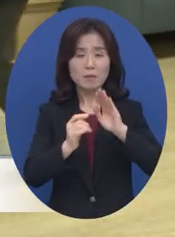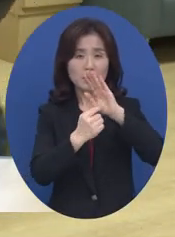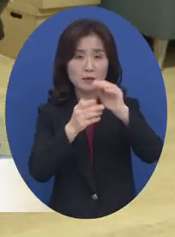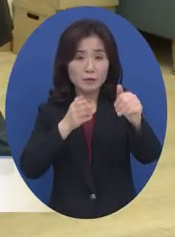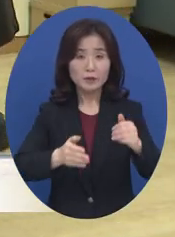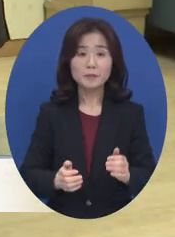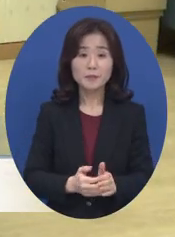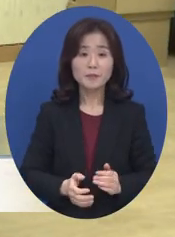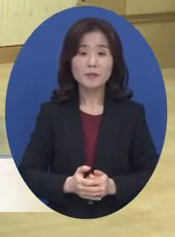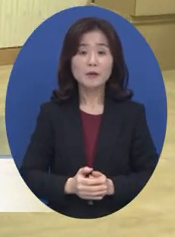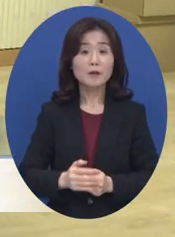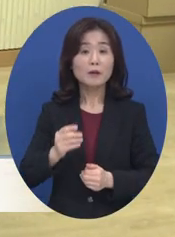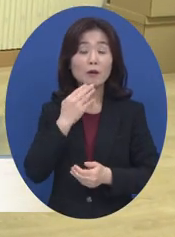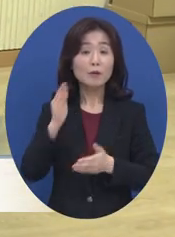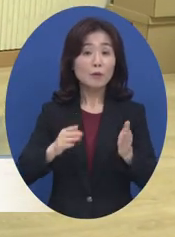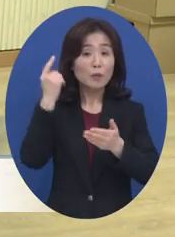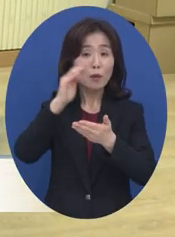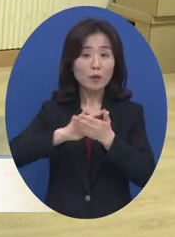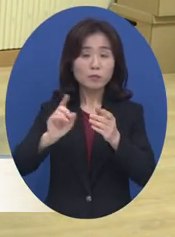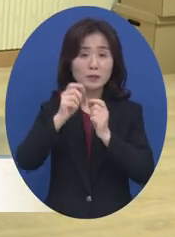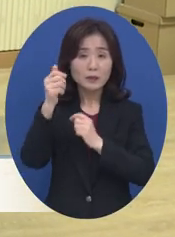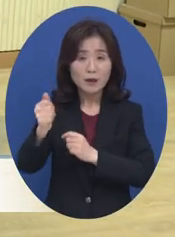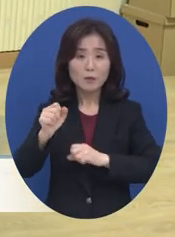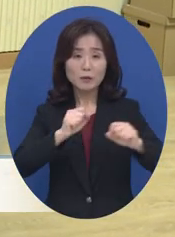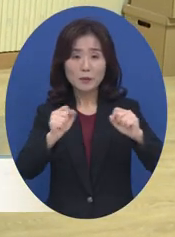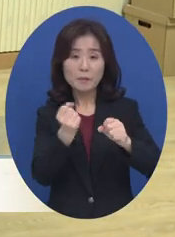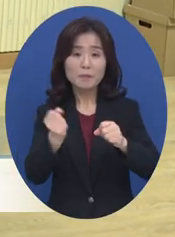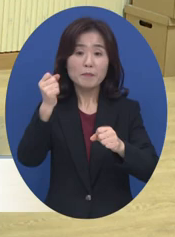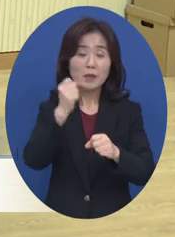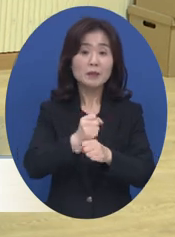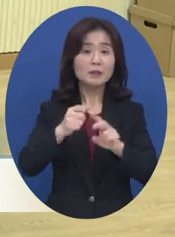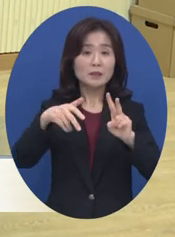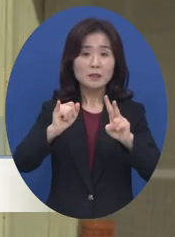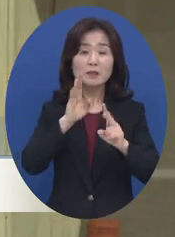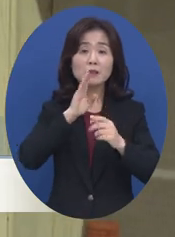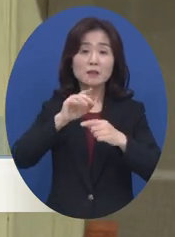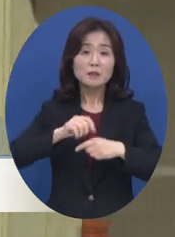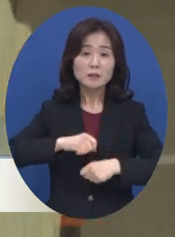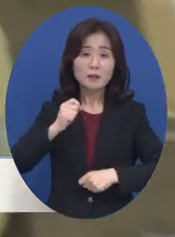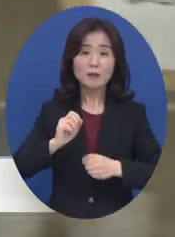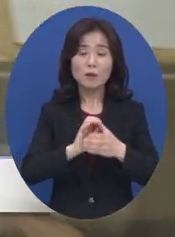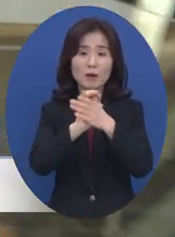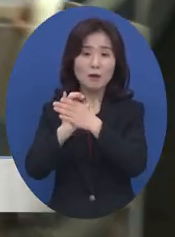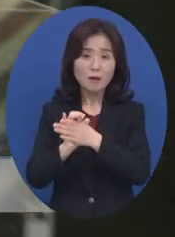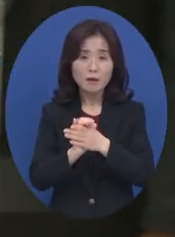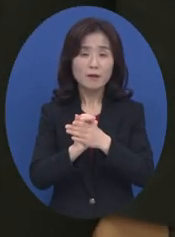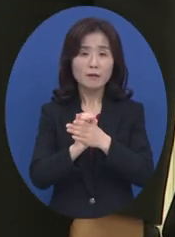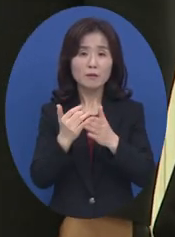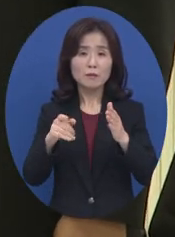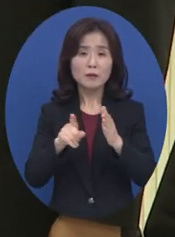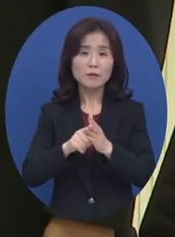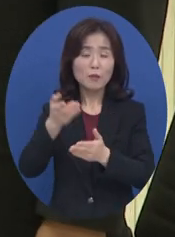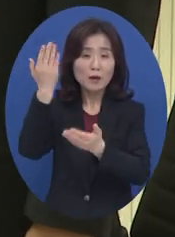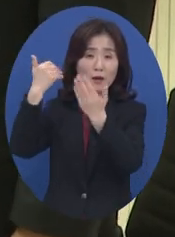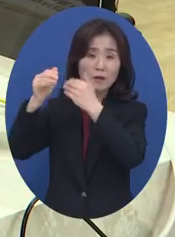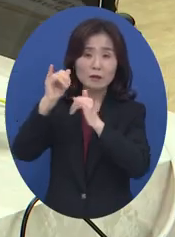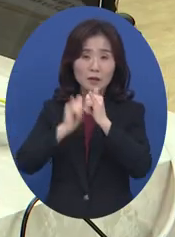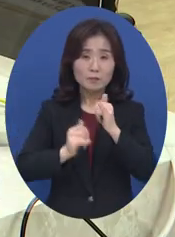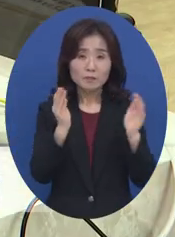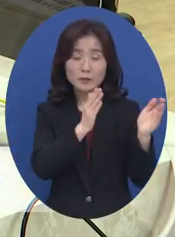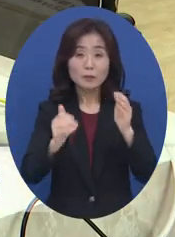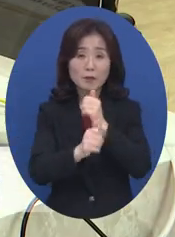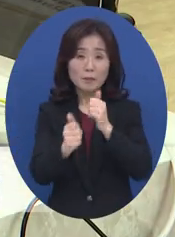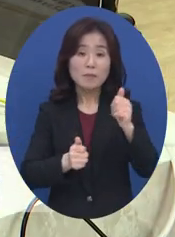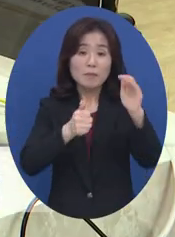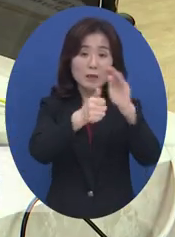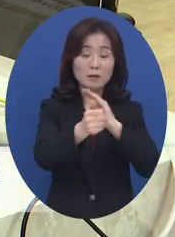이제 간 경우도 평 아버지 사가 활동을 재개한 위기 진실 화해를 위한 과거사 정리 위원회 를 찾았습니다 성감 학원 사건